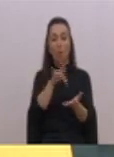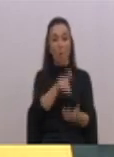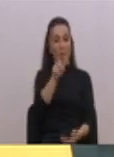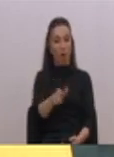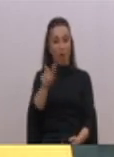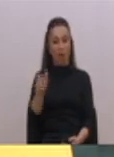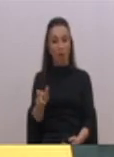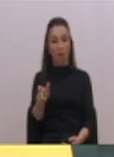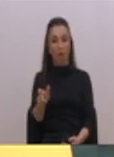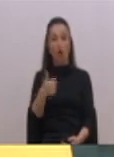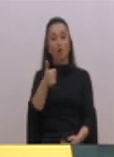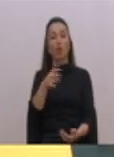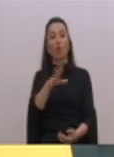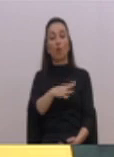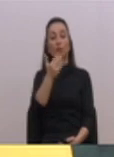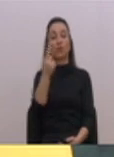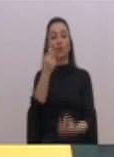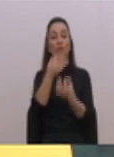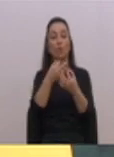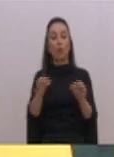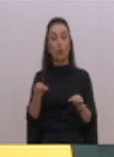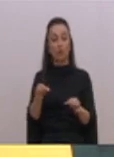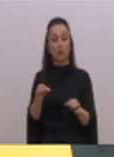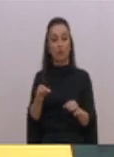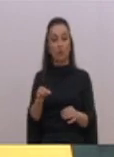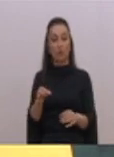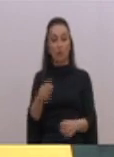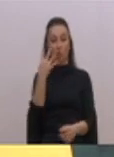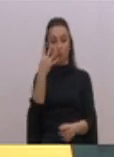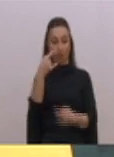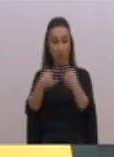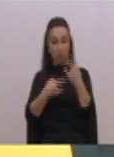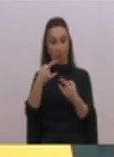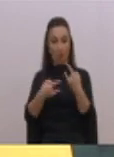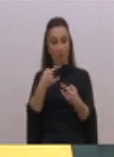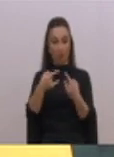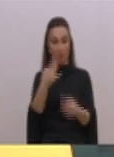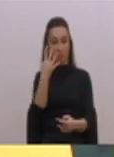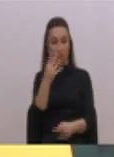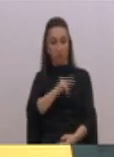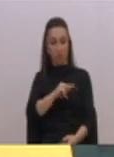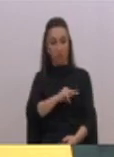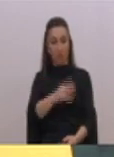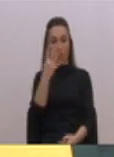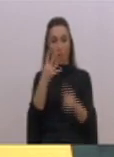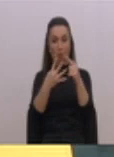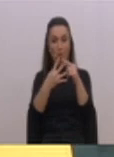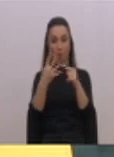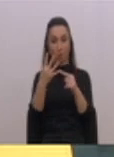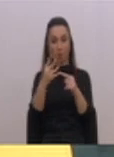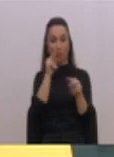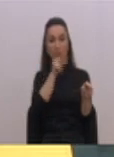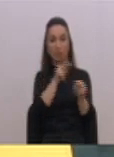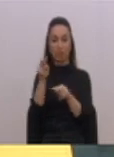mokhalakheebi. Rogori iqo tkveni demokratia, 4 televizia mauzqeblobda, 4-ves litsenziebs